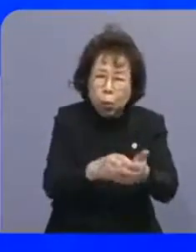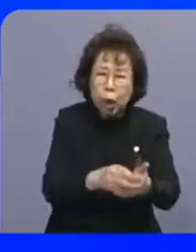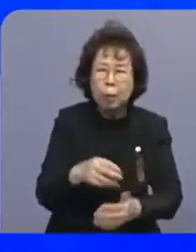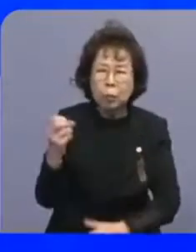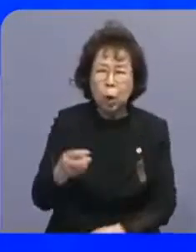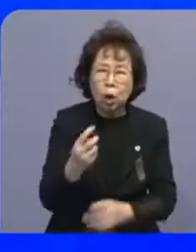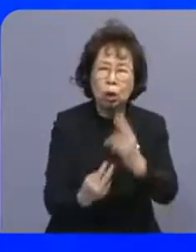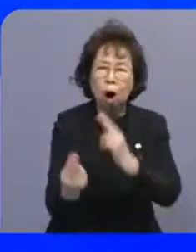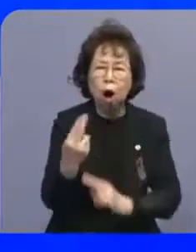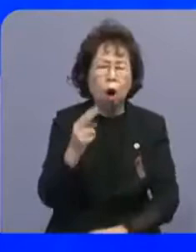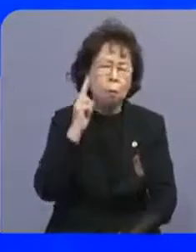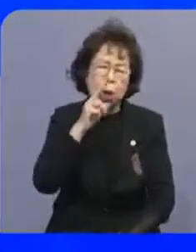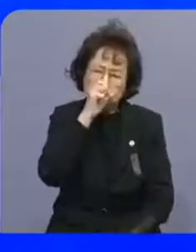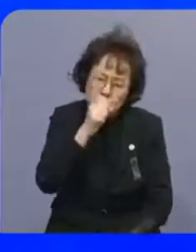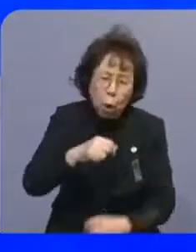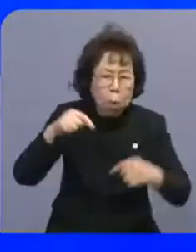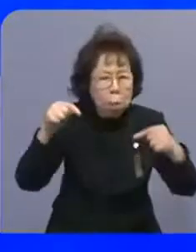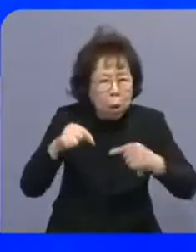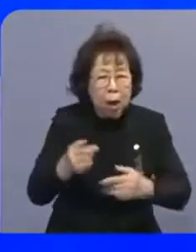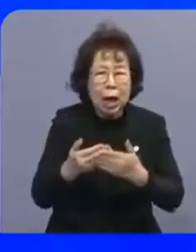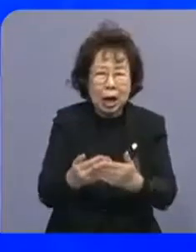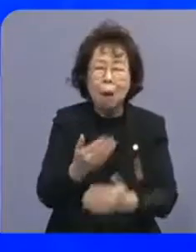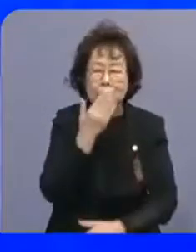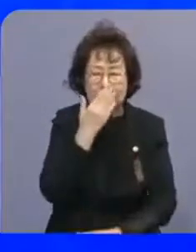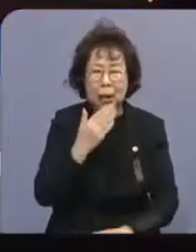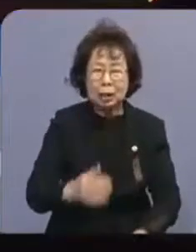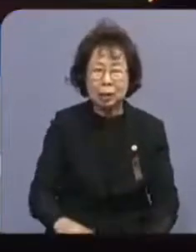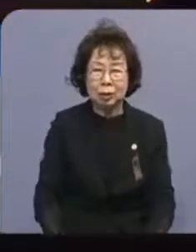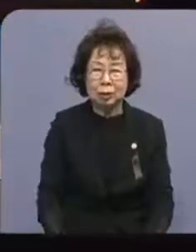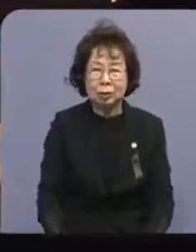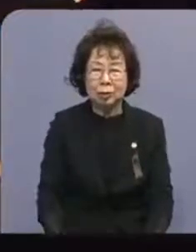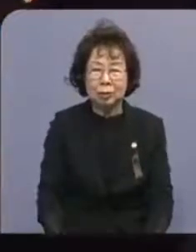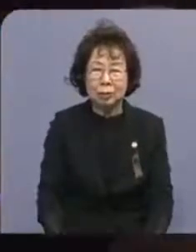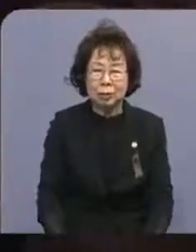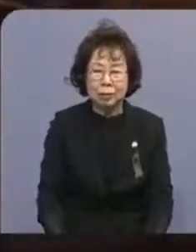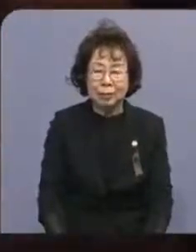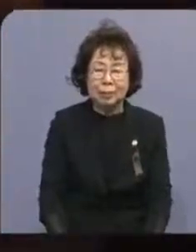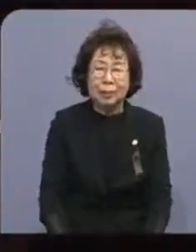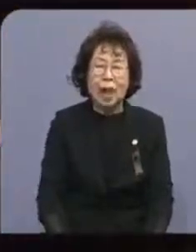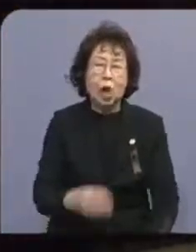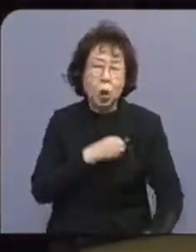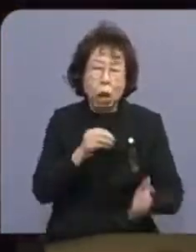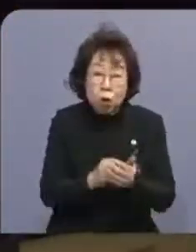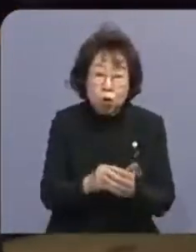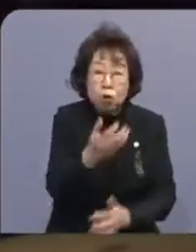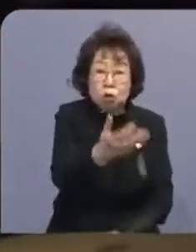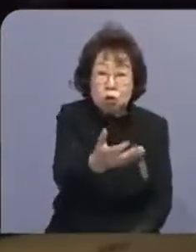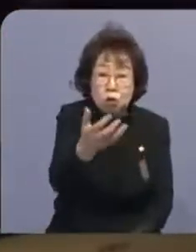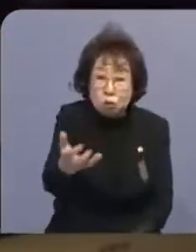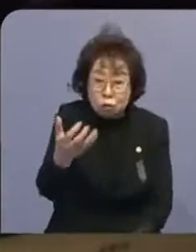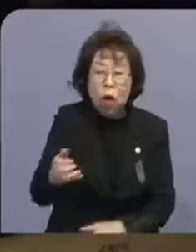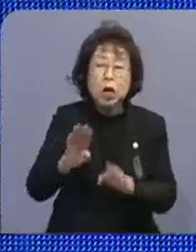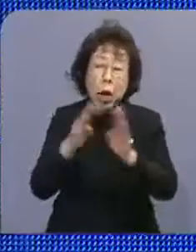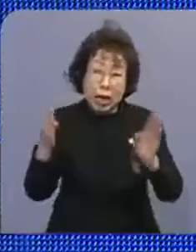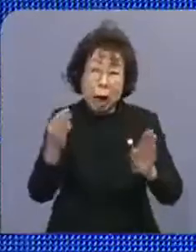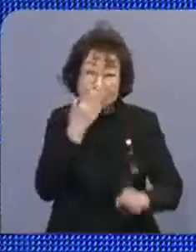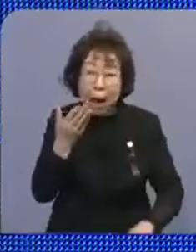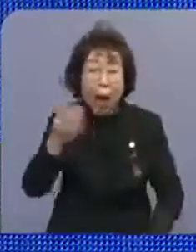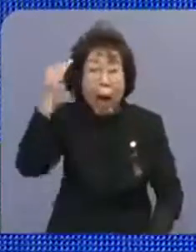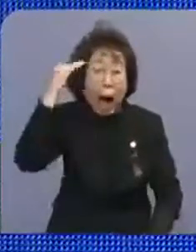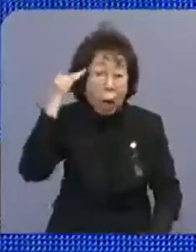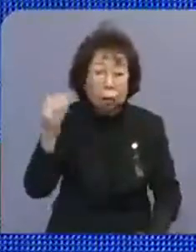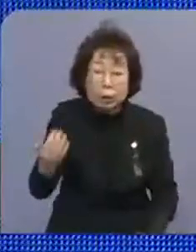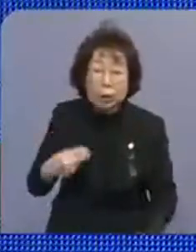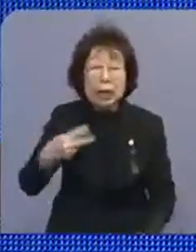the new business model among the different SHGs. 해마다 회원국을 돌며 여는 행사로 우리나라에선